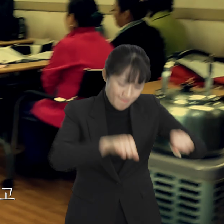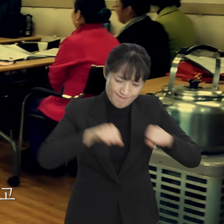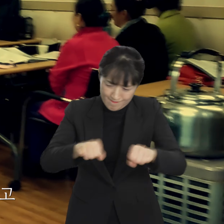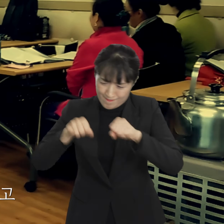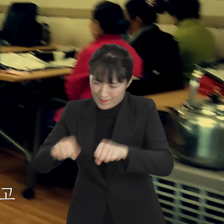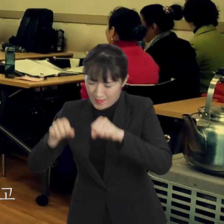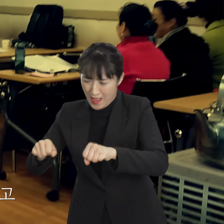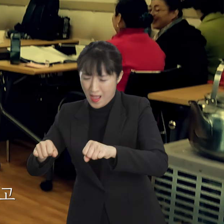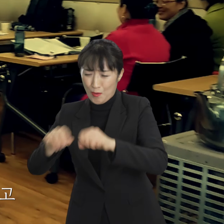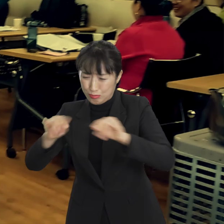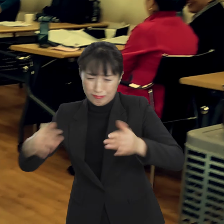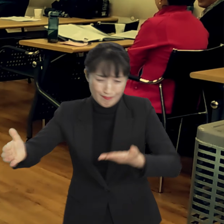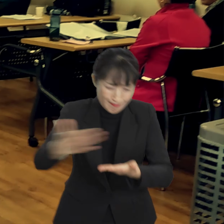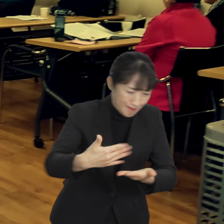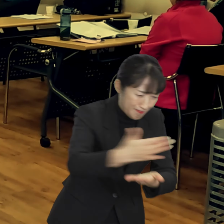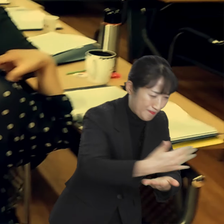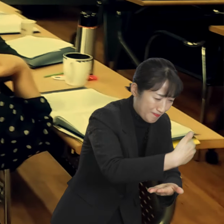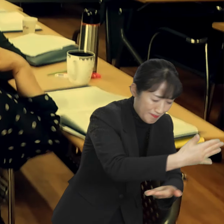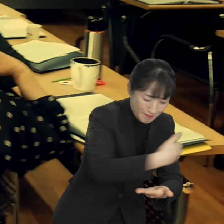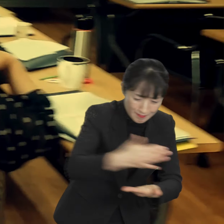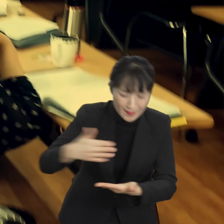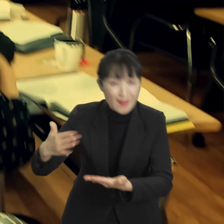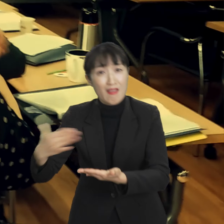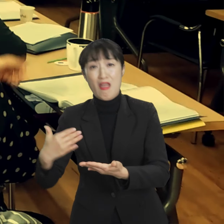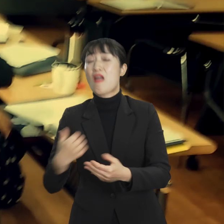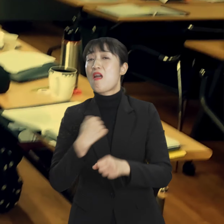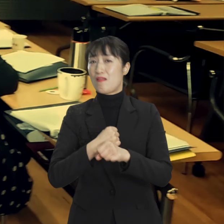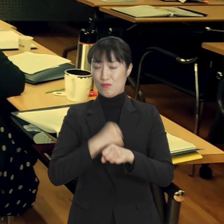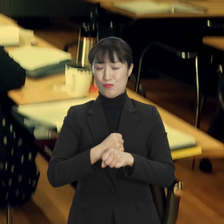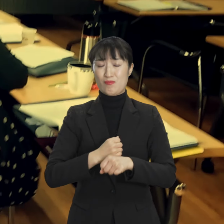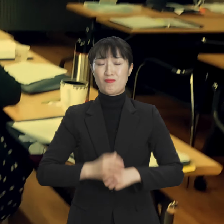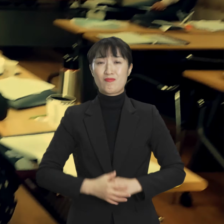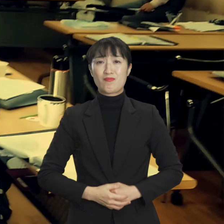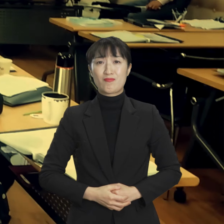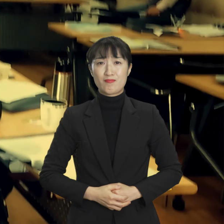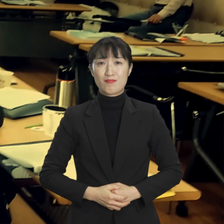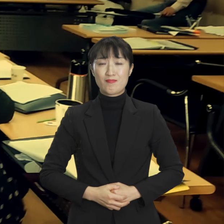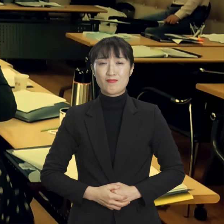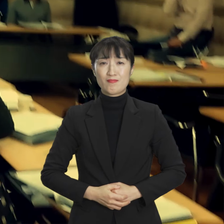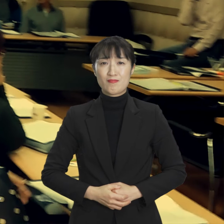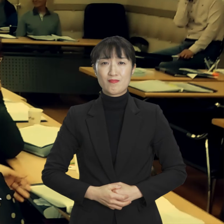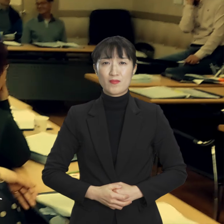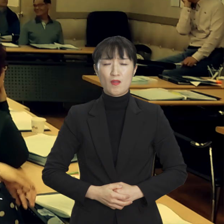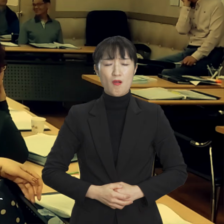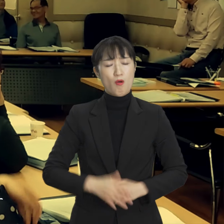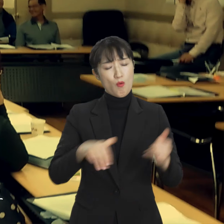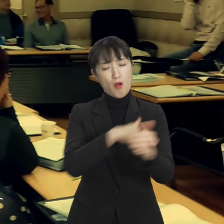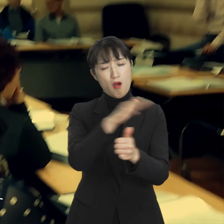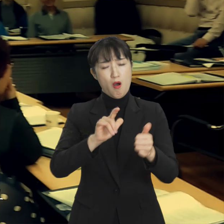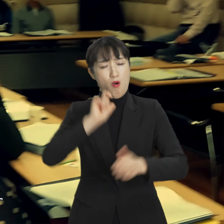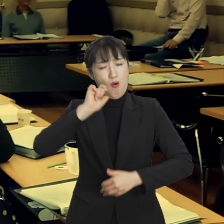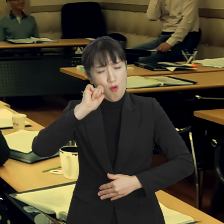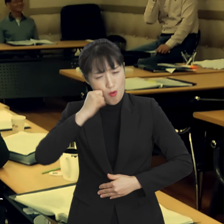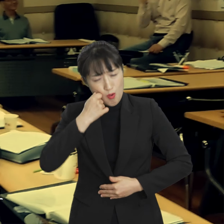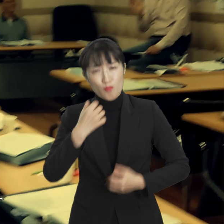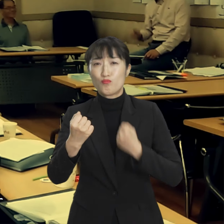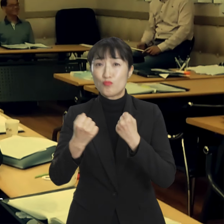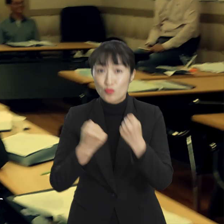다 이게 근로 내고 뭐 또 옆에 붙일 건 붙이고 해서 그렇게 어려운 여건 속에서도